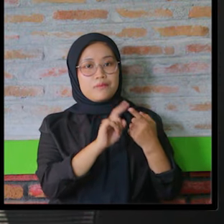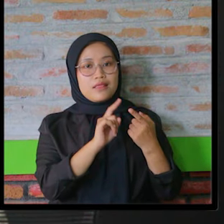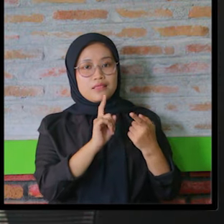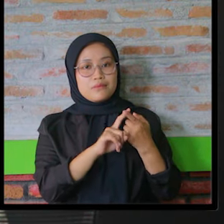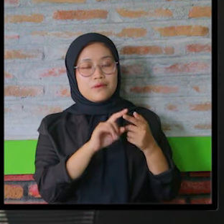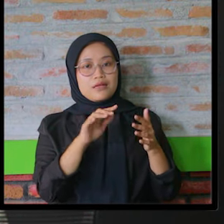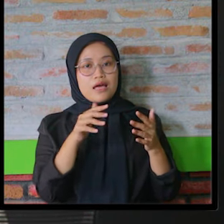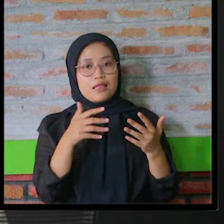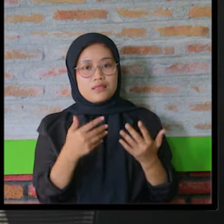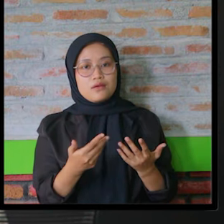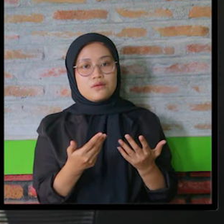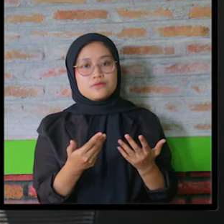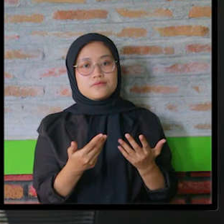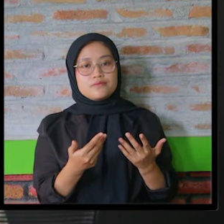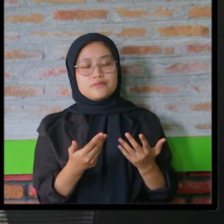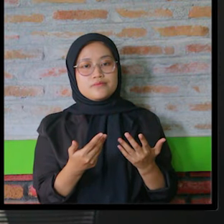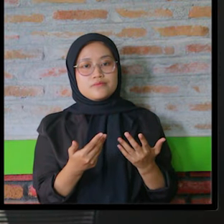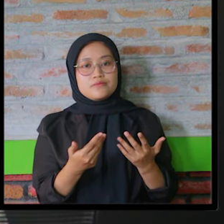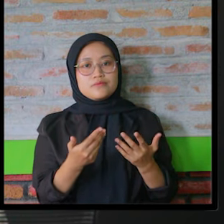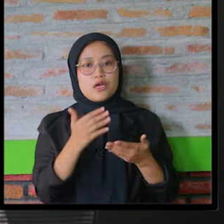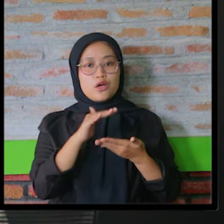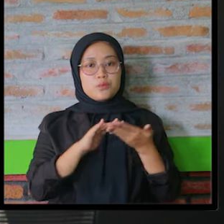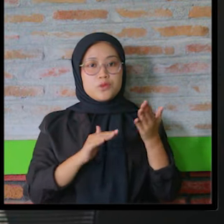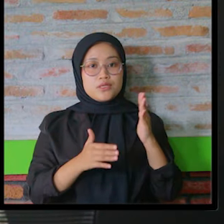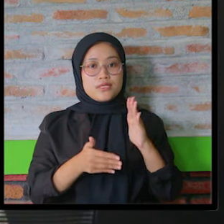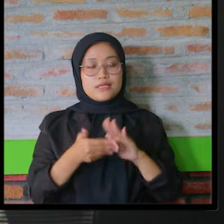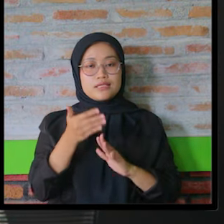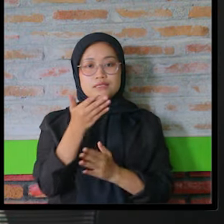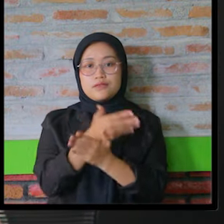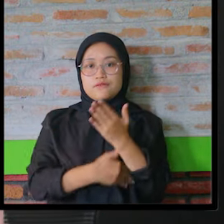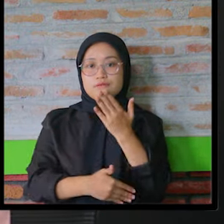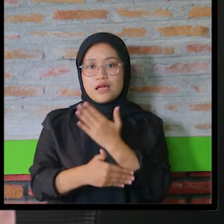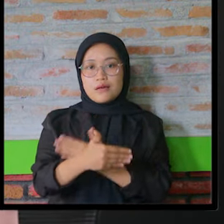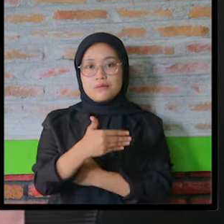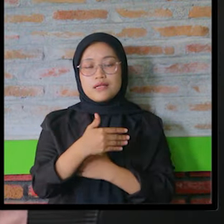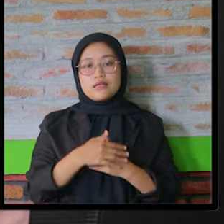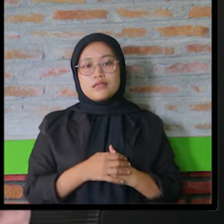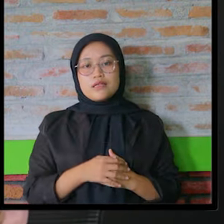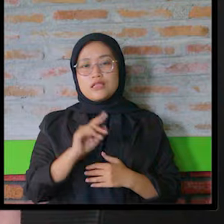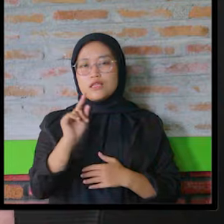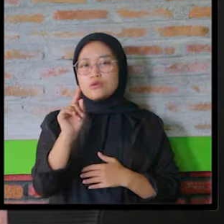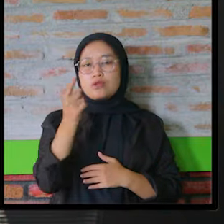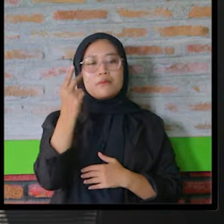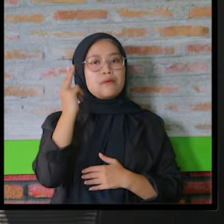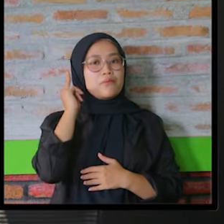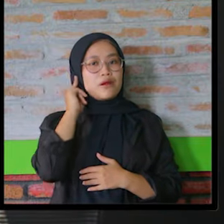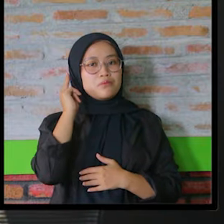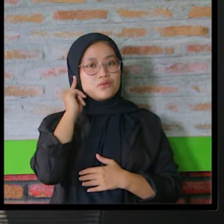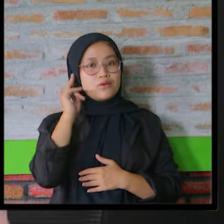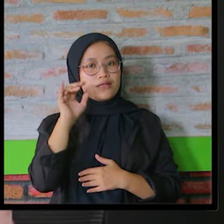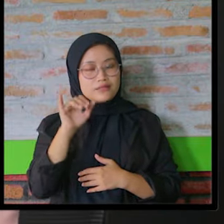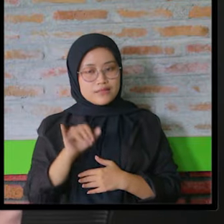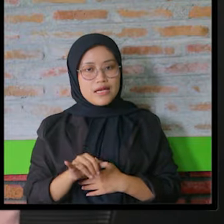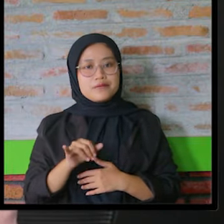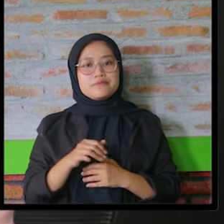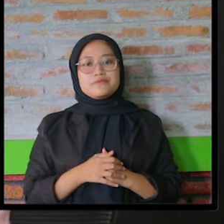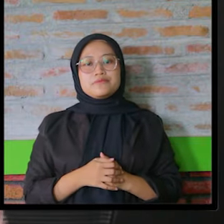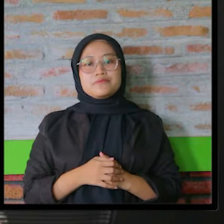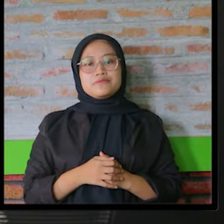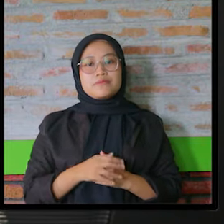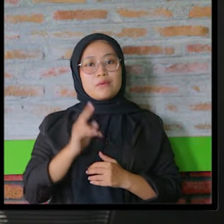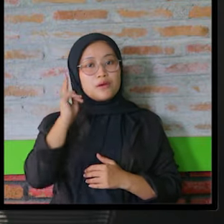ee komunitas divabel e terutama perempuan ya Bu ya terutama perempuan di fabel gitu ketika